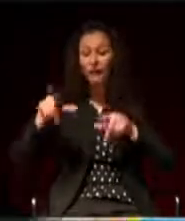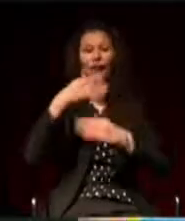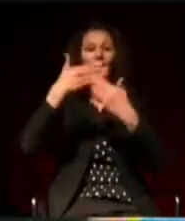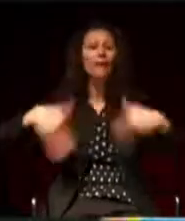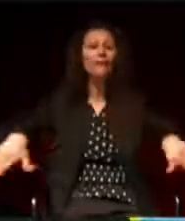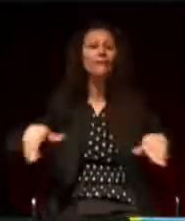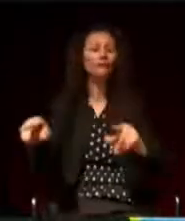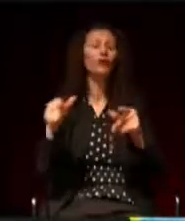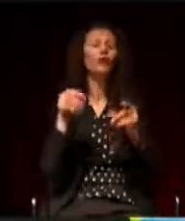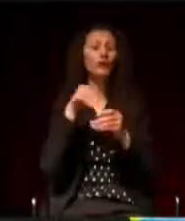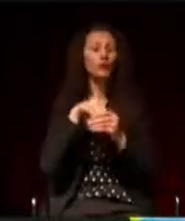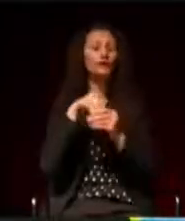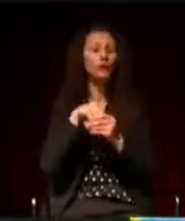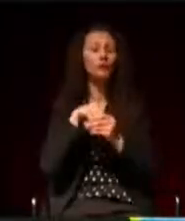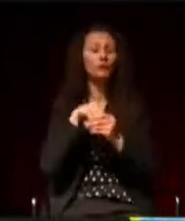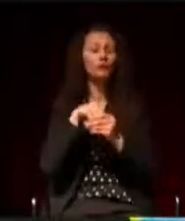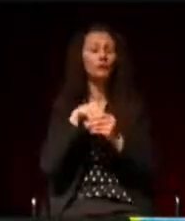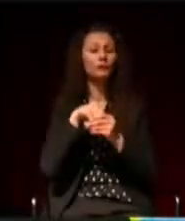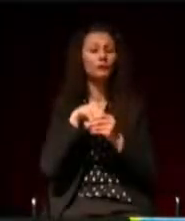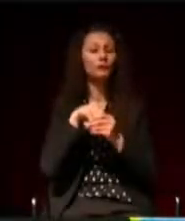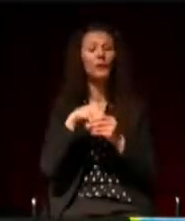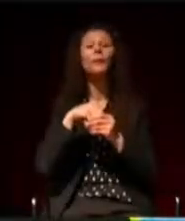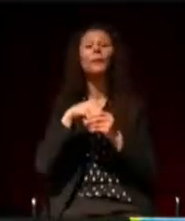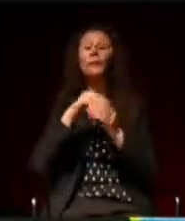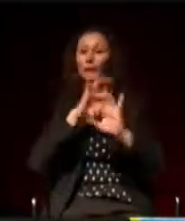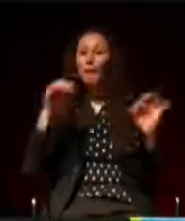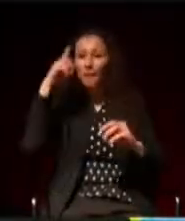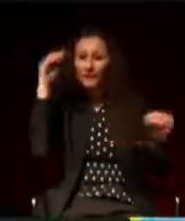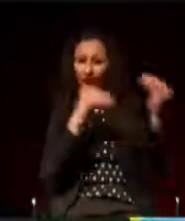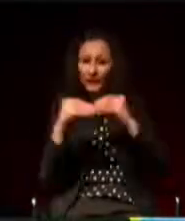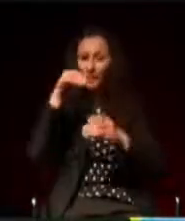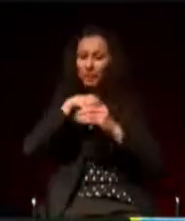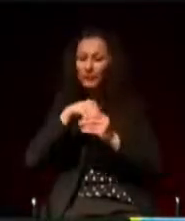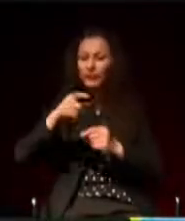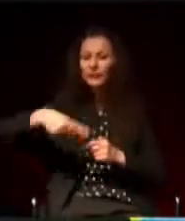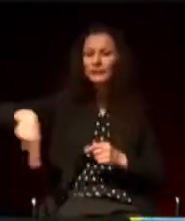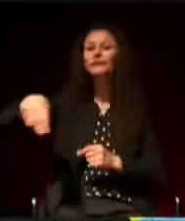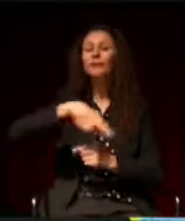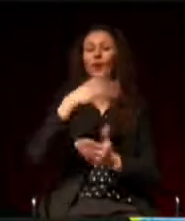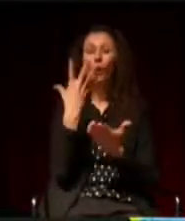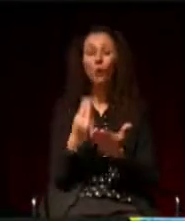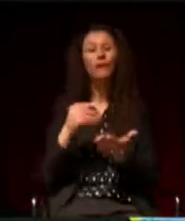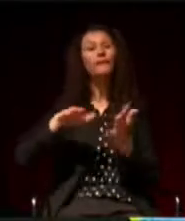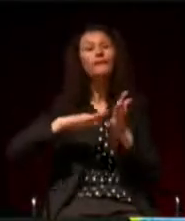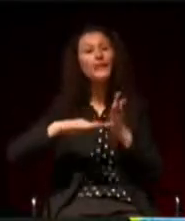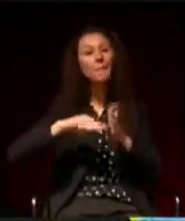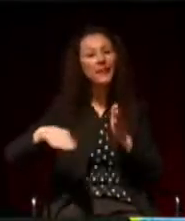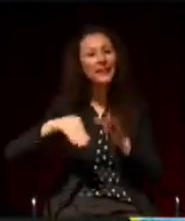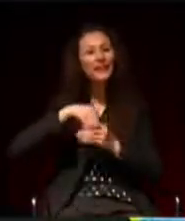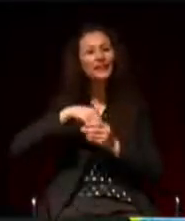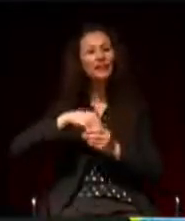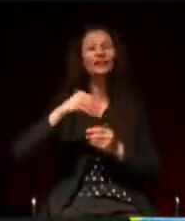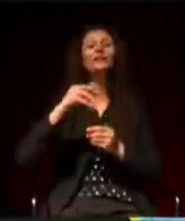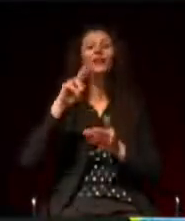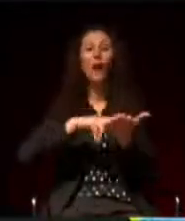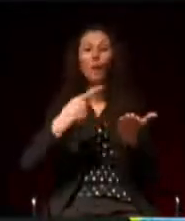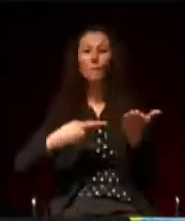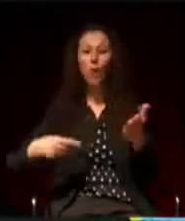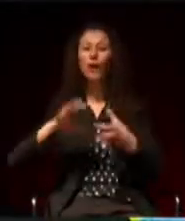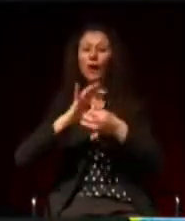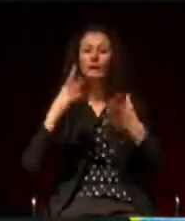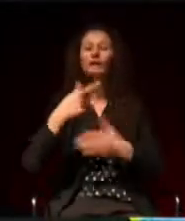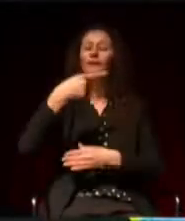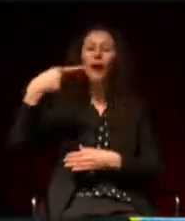engelleyecek önlemler ile temel ve tasarım parametrelerini içerecek zemin ve temel etüdü raporu hazırlanarak ilgili